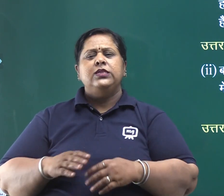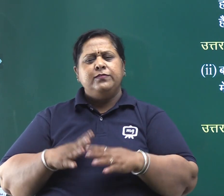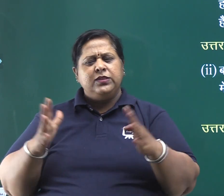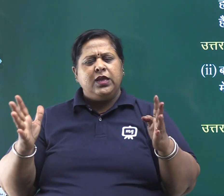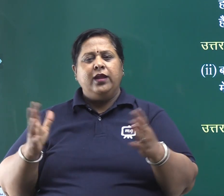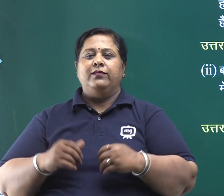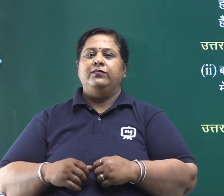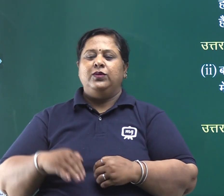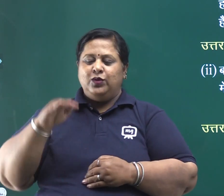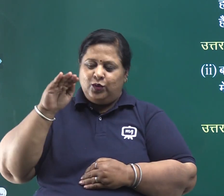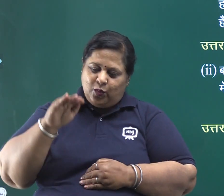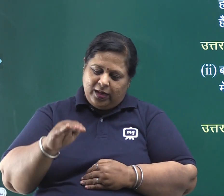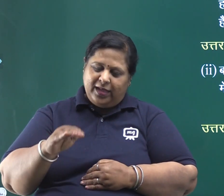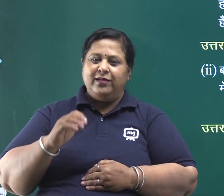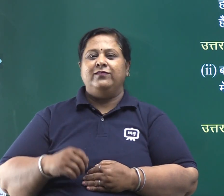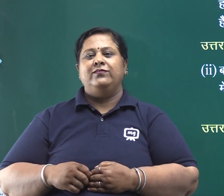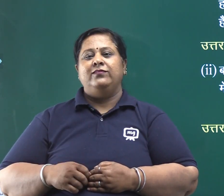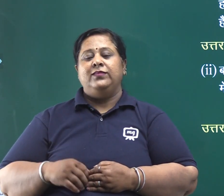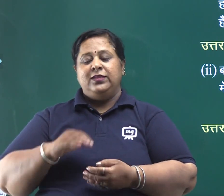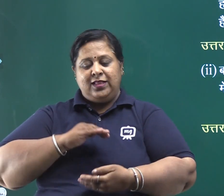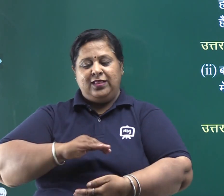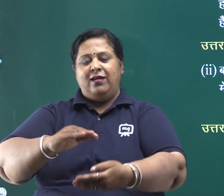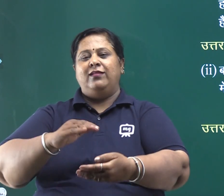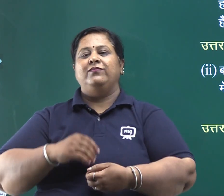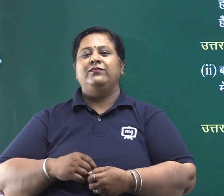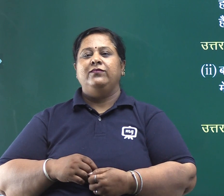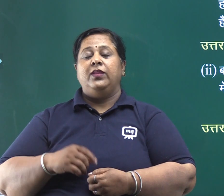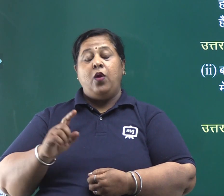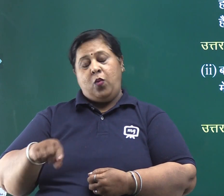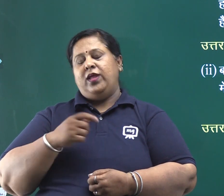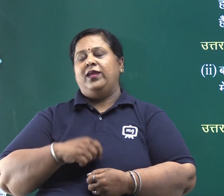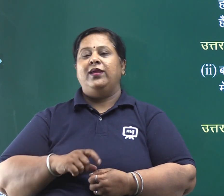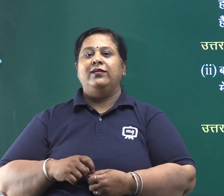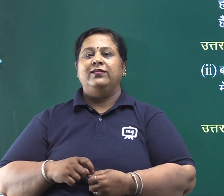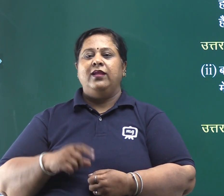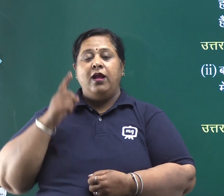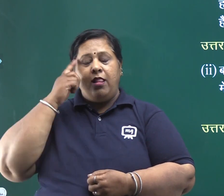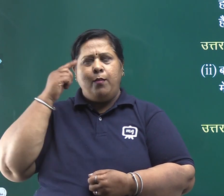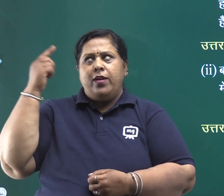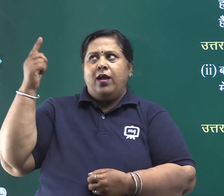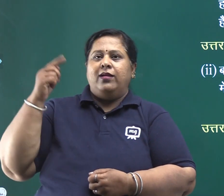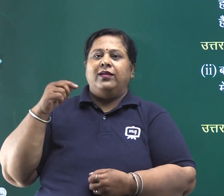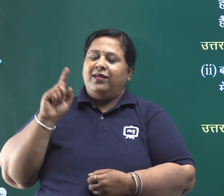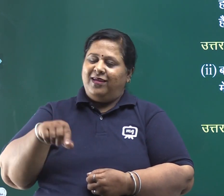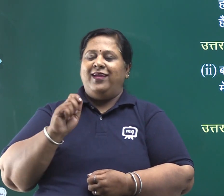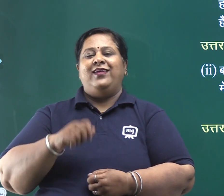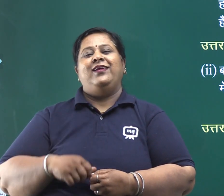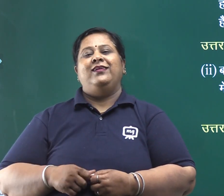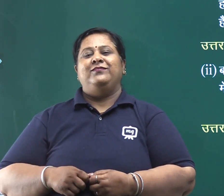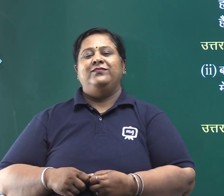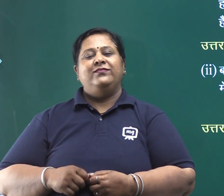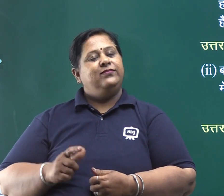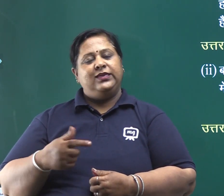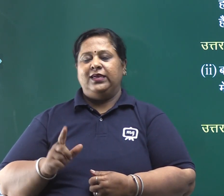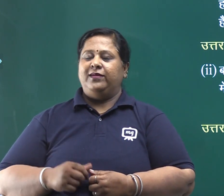सबसे छोटी संतान होने की कल्पना की गई है।